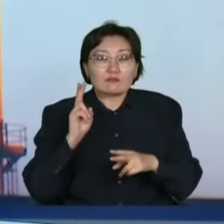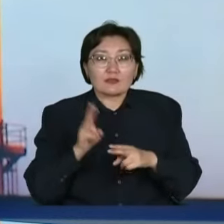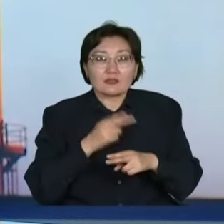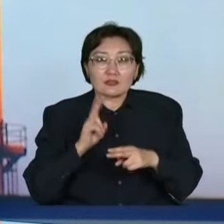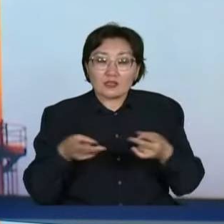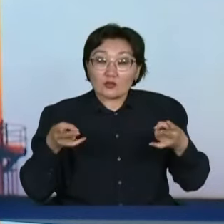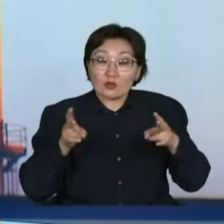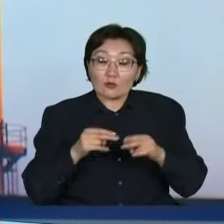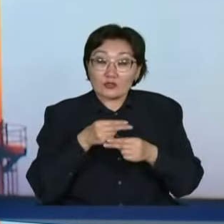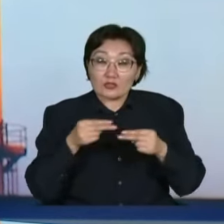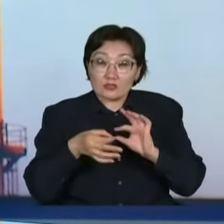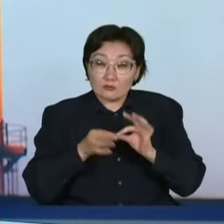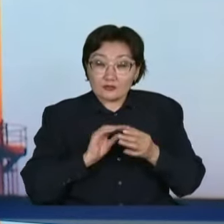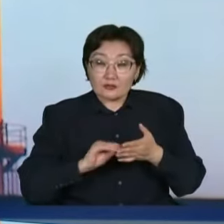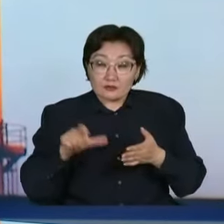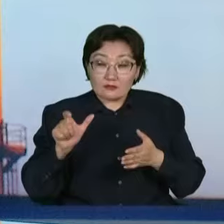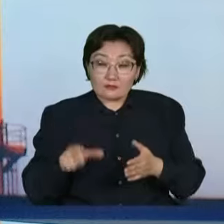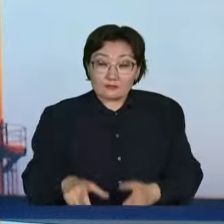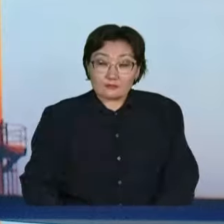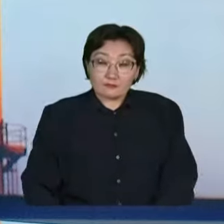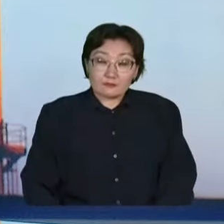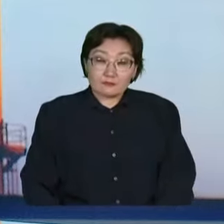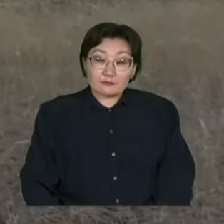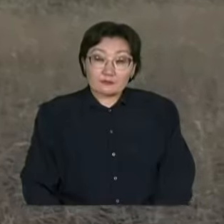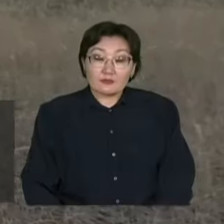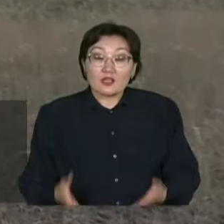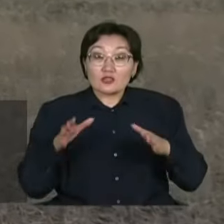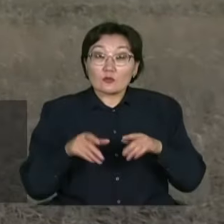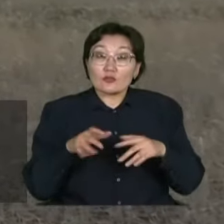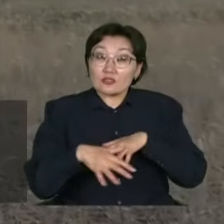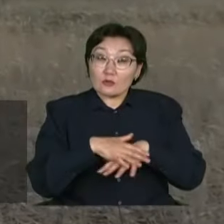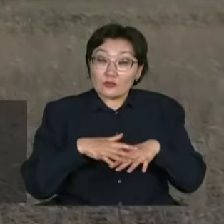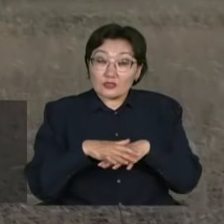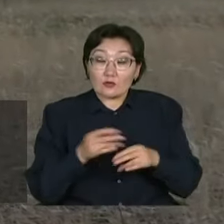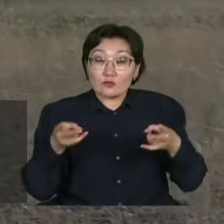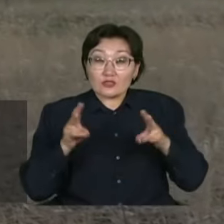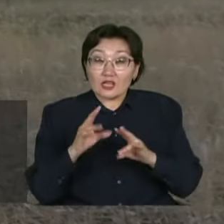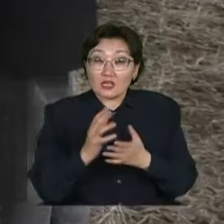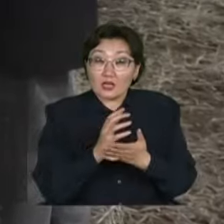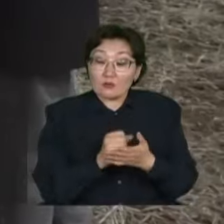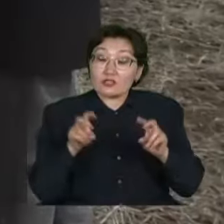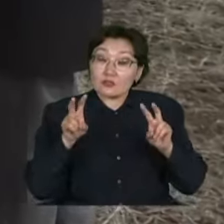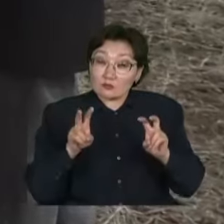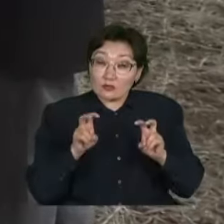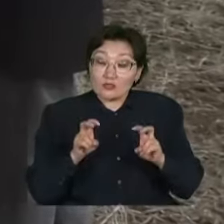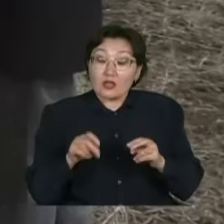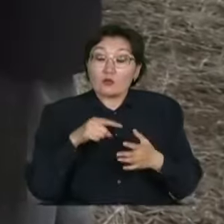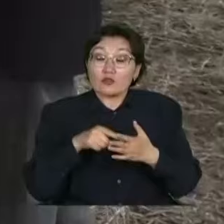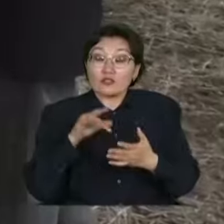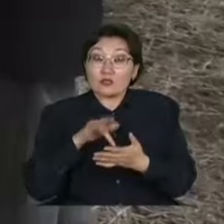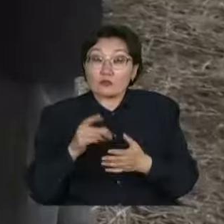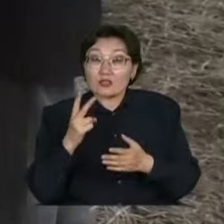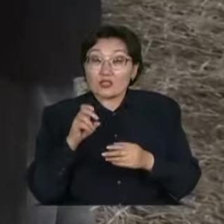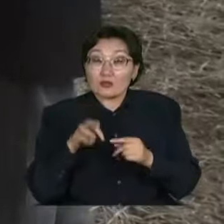қалдырған. Тақырыпты өңірдегі тілші жалғастырады. Жергілікті жұрт бұл жерді қалдық қойма деп атап кеткен, қала орталығынан